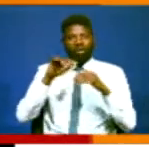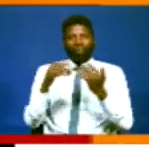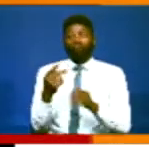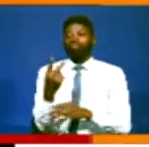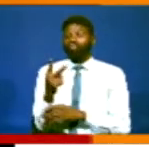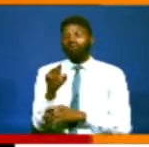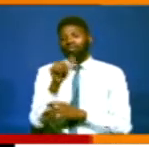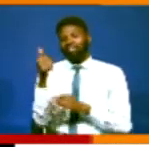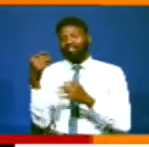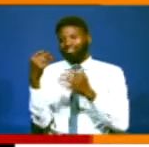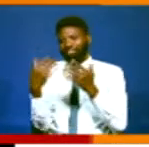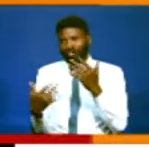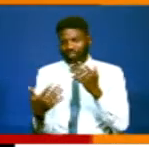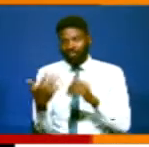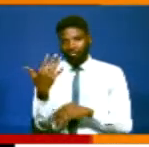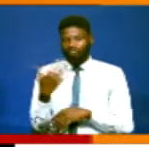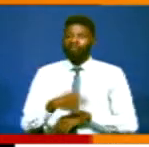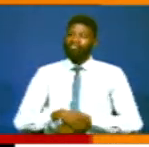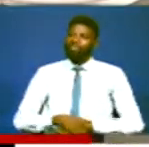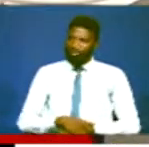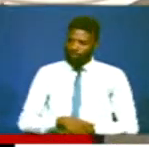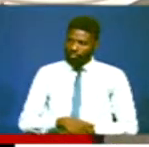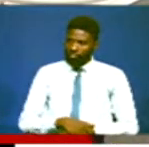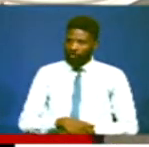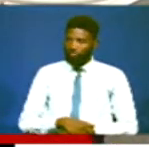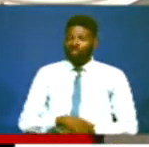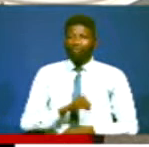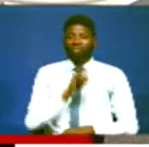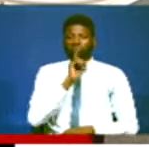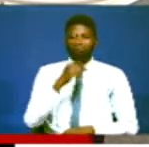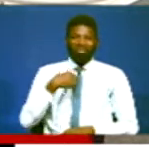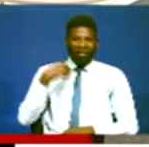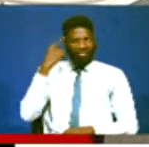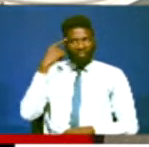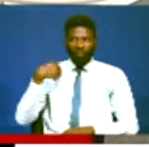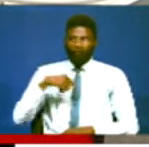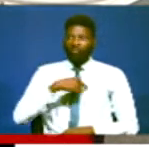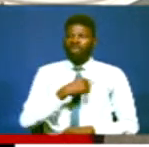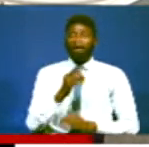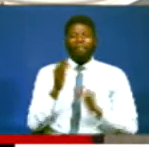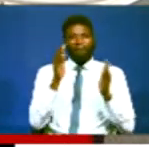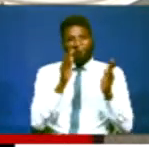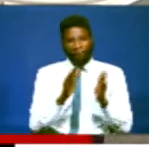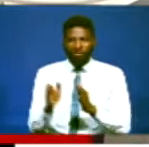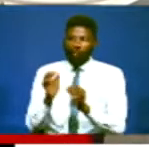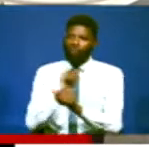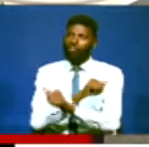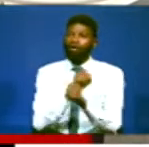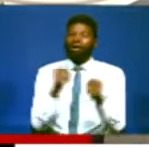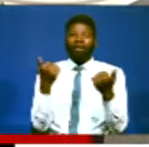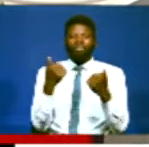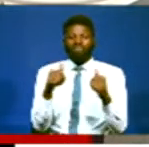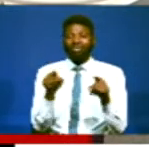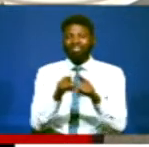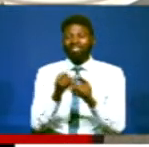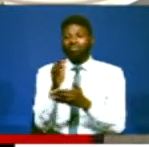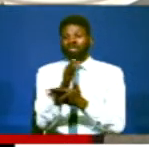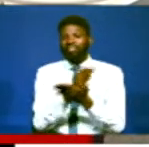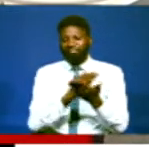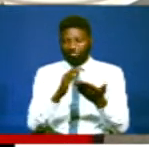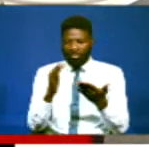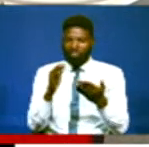mengine matano hivi. Kwa hivyo nafikiri hatujajitayarisha vizuri. Na pia baadhi ya masomo ni lugha za